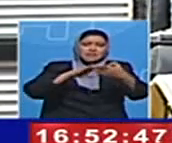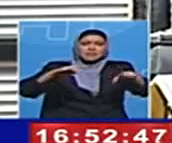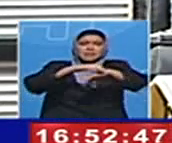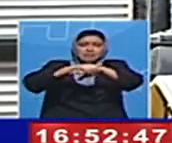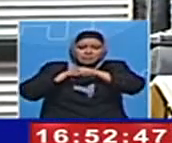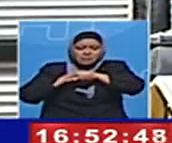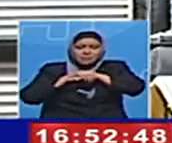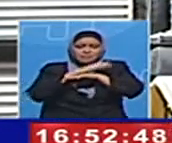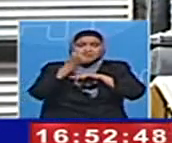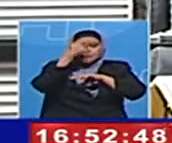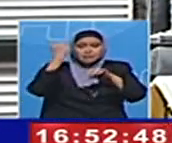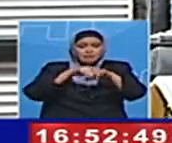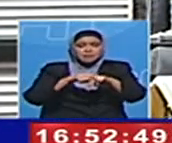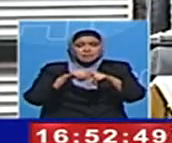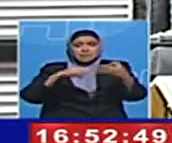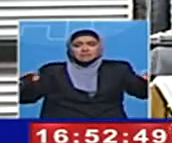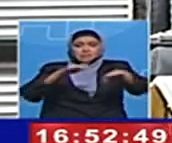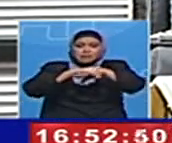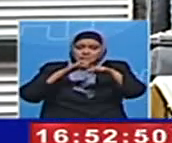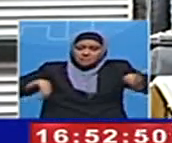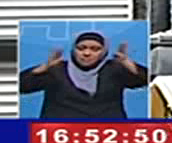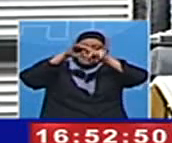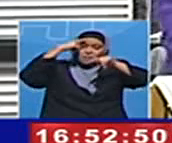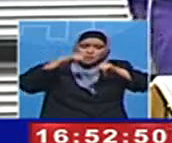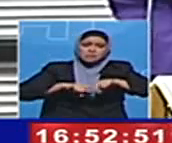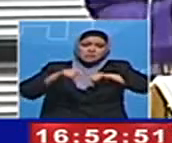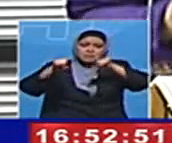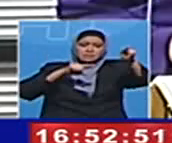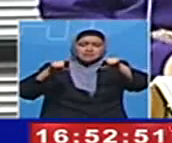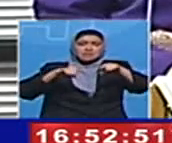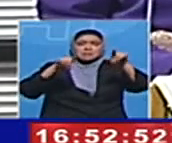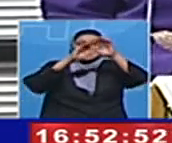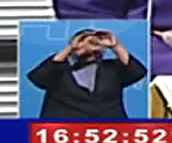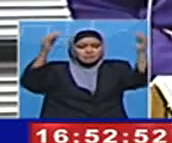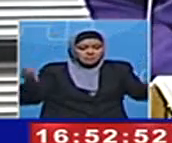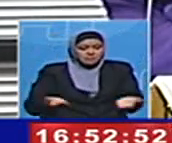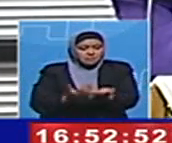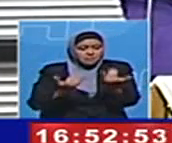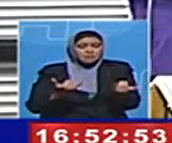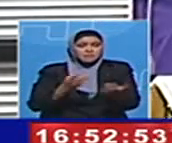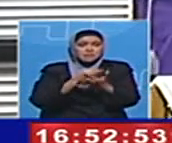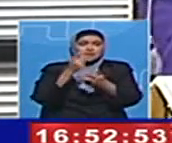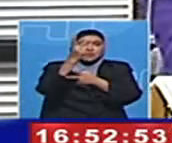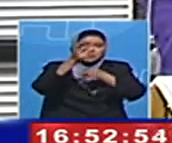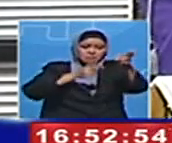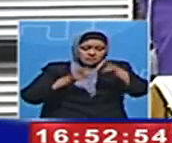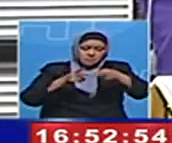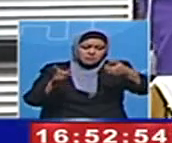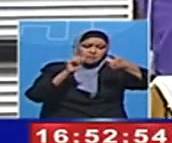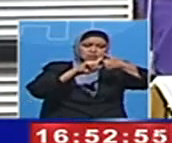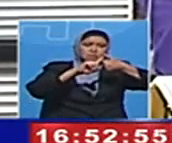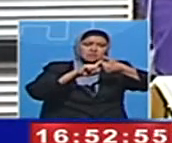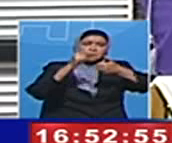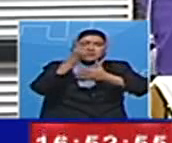kerana bahasa inggeris amat penting dalam persaingan Global semasa maka dua lagi inisiatif iaitu dual language